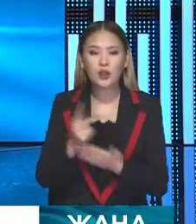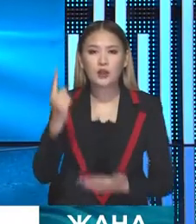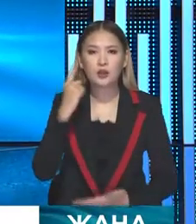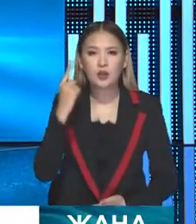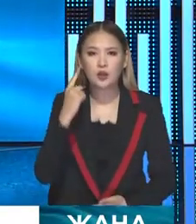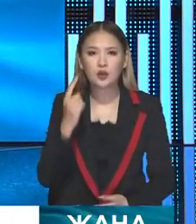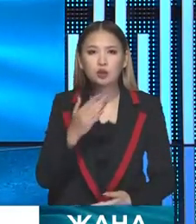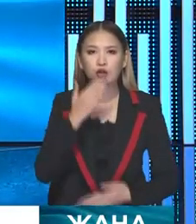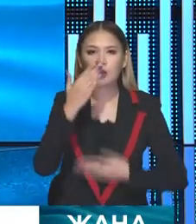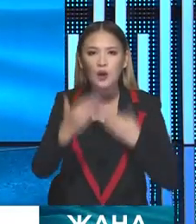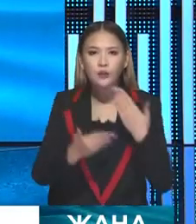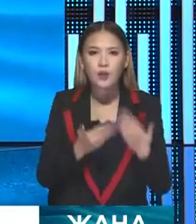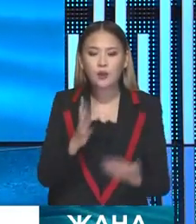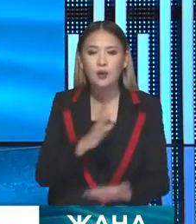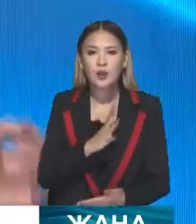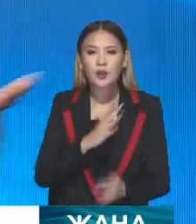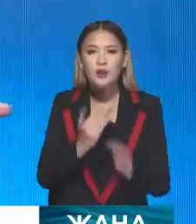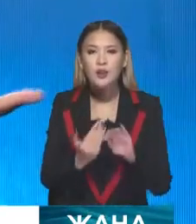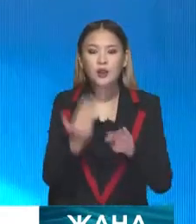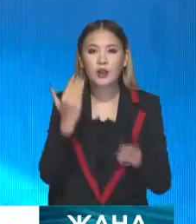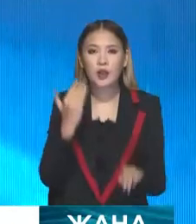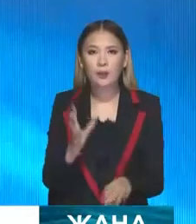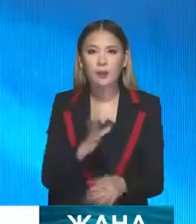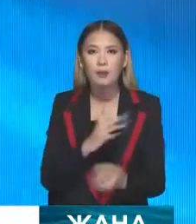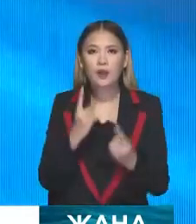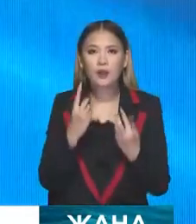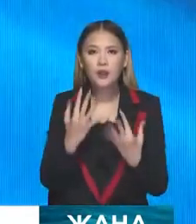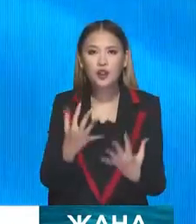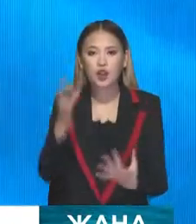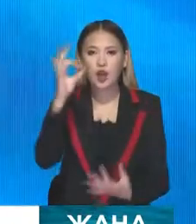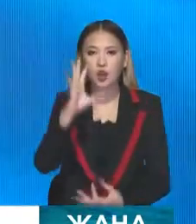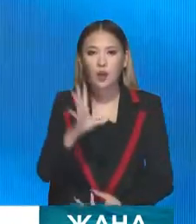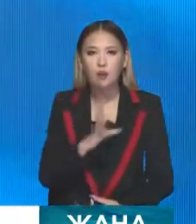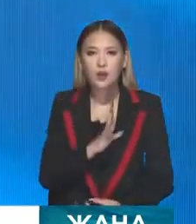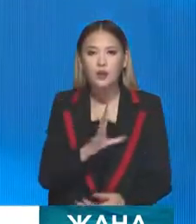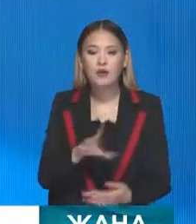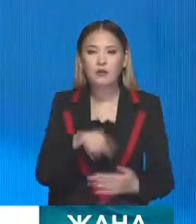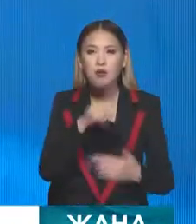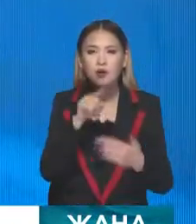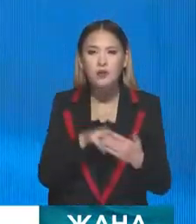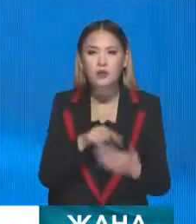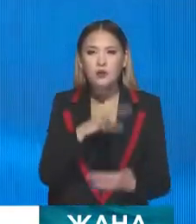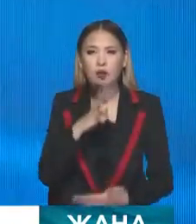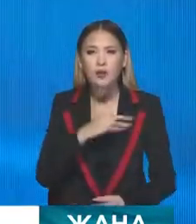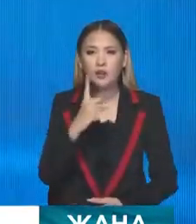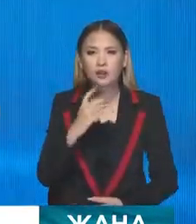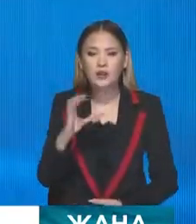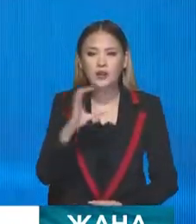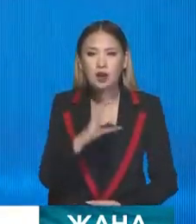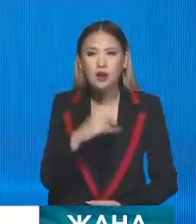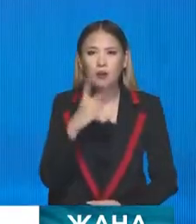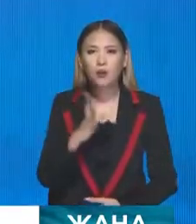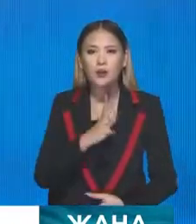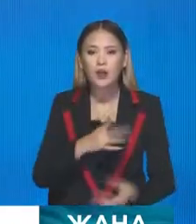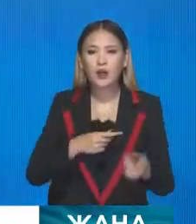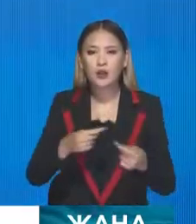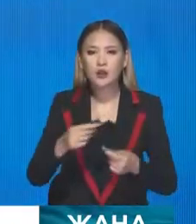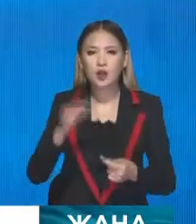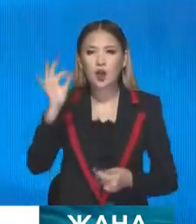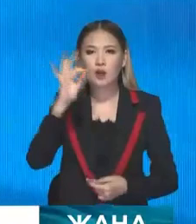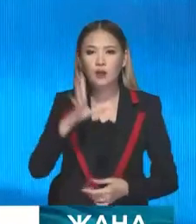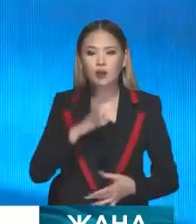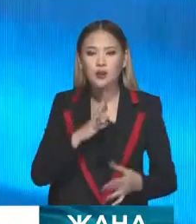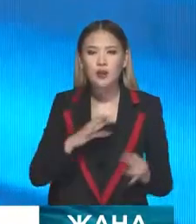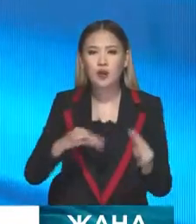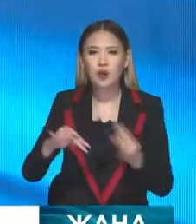сұрап та жатады. Бұған дейін бұл мәселені бірнеше рет шегеріп келген болатынбыз. Яғни, 1-ші қыркүйек, 1-ші сәуір ел арасында сондай сөздерді жүріп